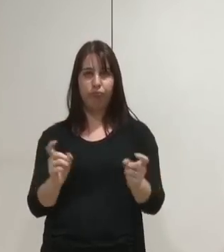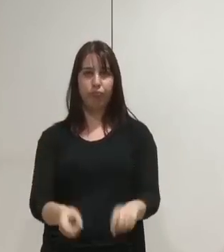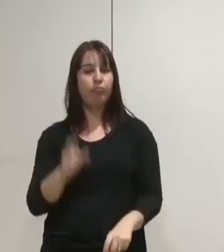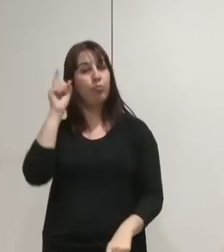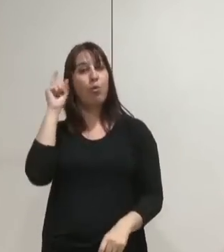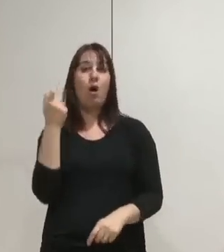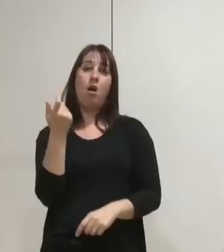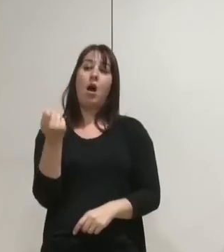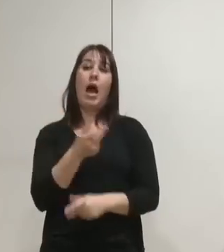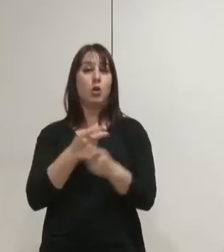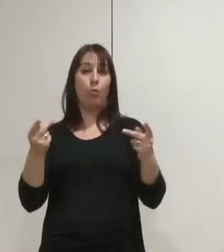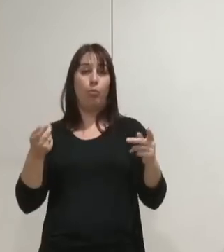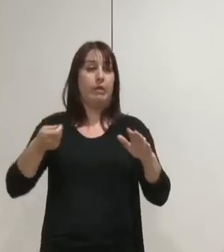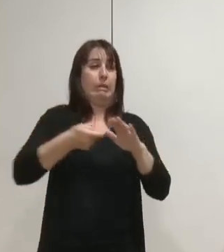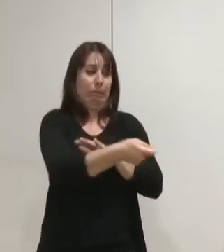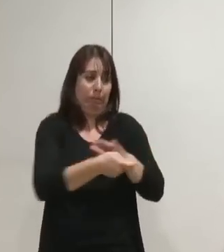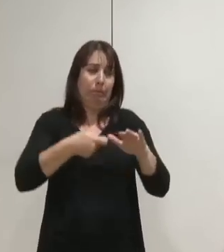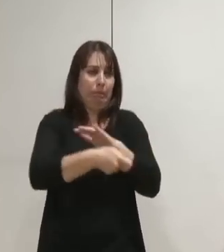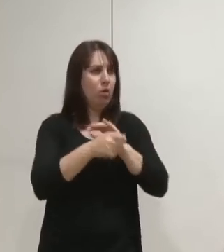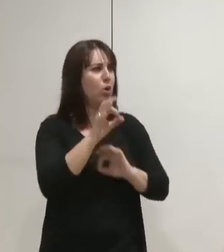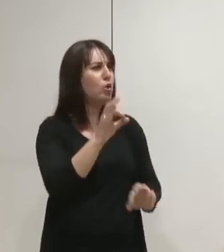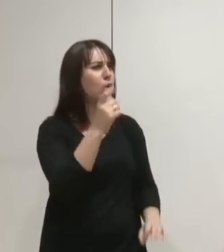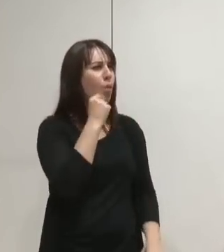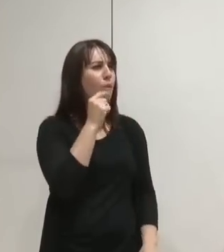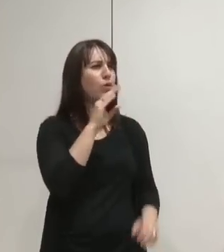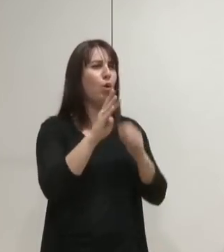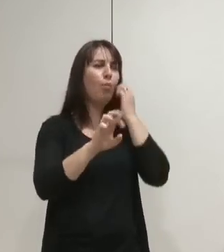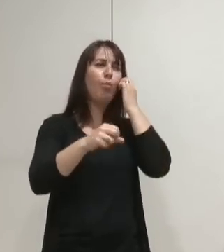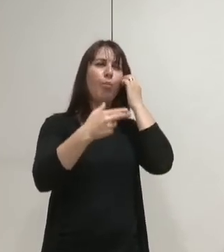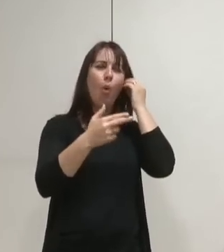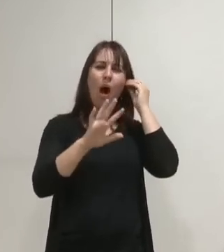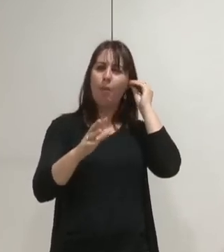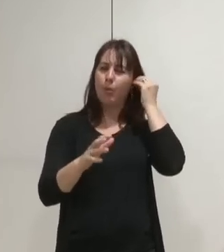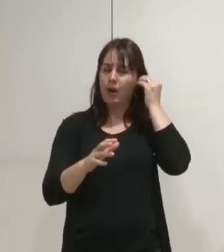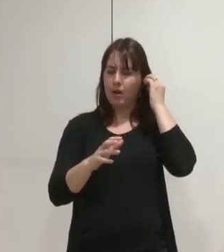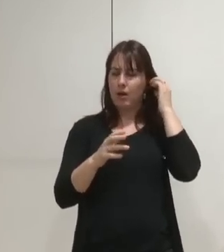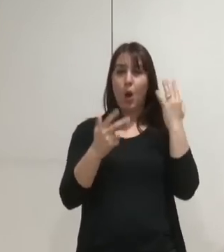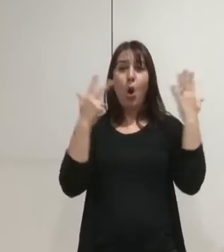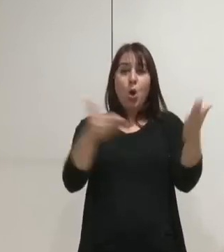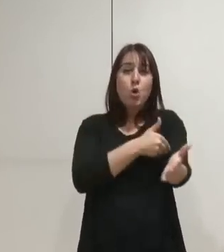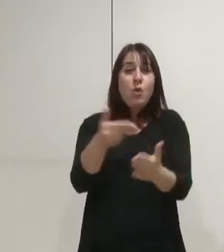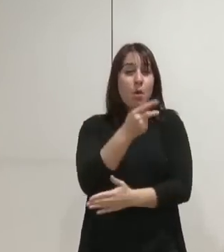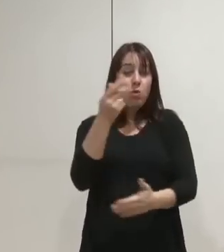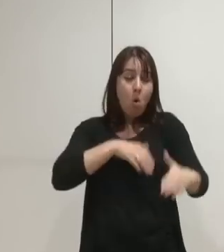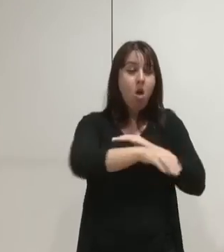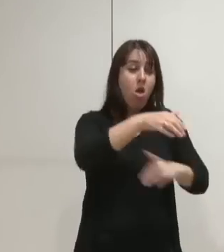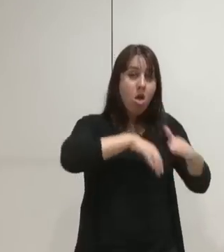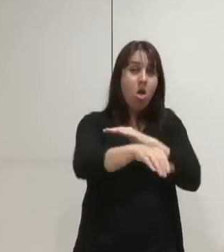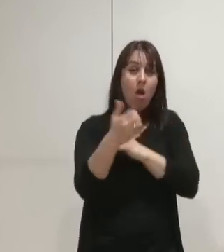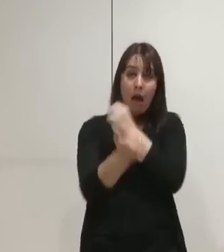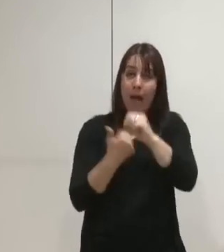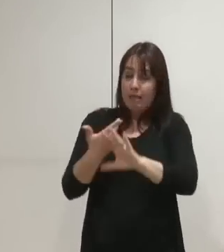public et vous l'avez rappelé je crois que c'est Monsieur Bron qui a chffrait ça à 8 millions d'euros sur les dernières années le tout dans une crise